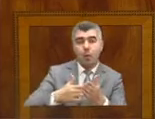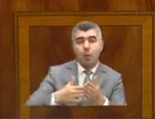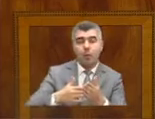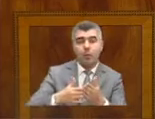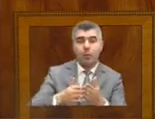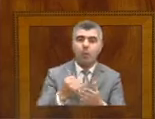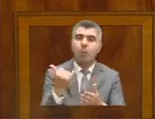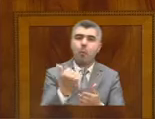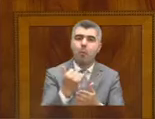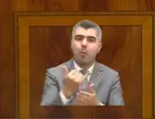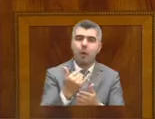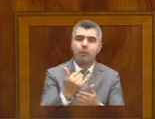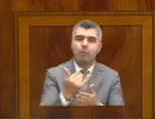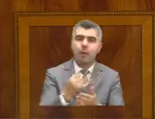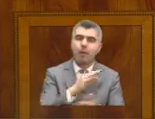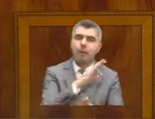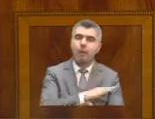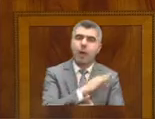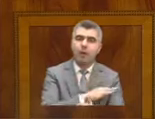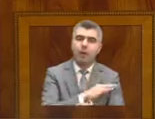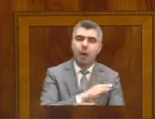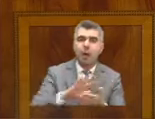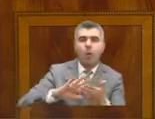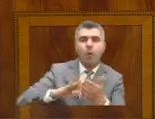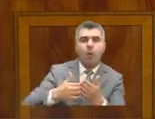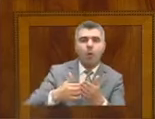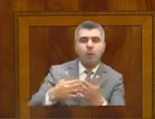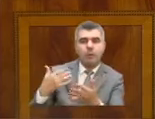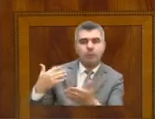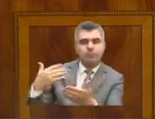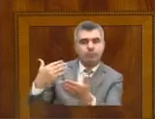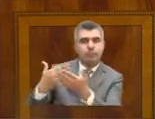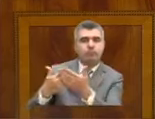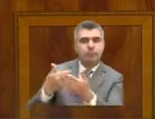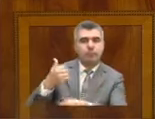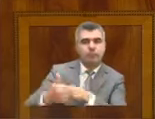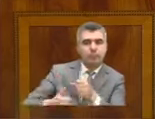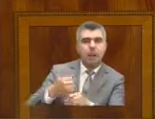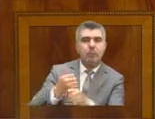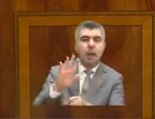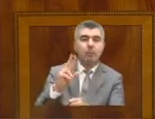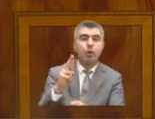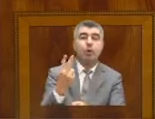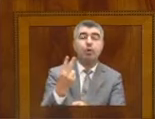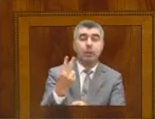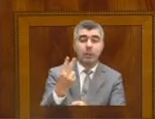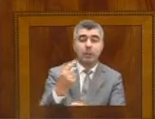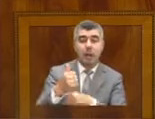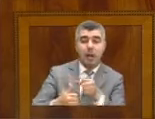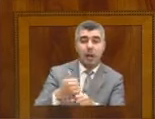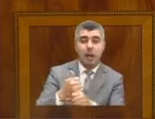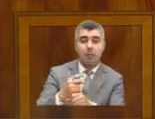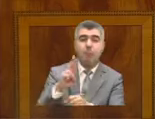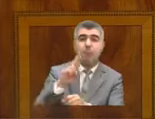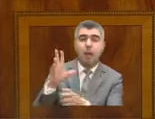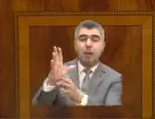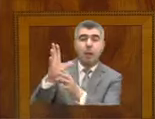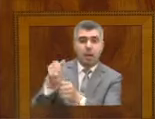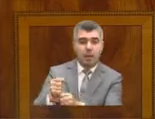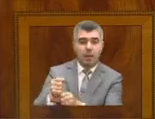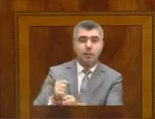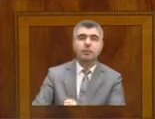تعزيز المكتسبات التي راكمتها بلادنا خلال ربع قرن من حكم صاحب الجلالة نصره الله